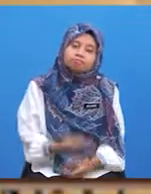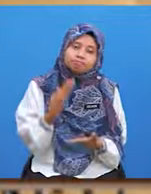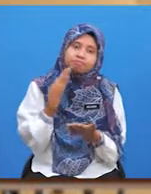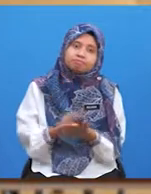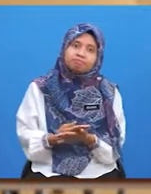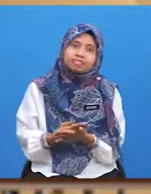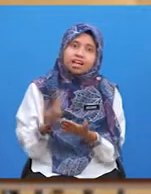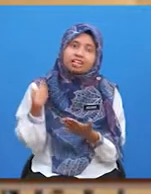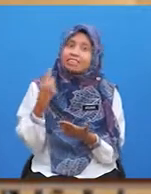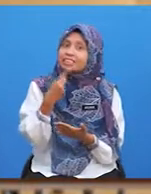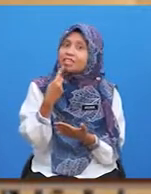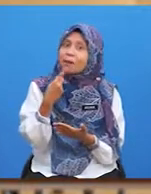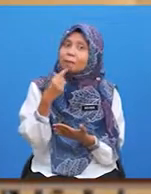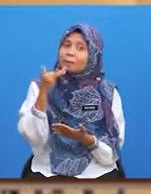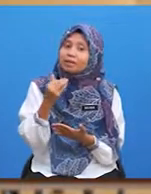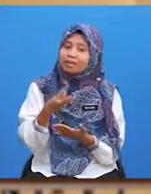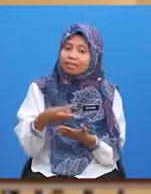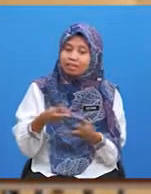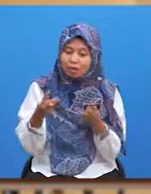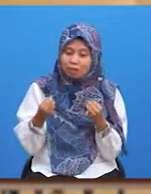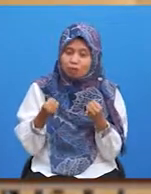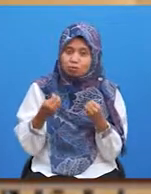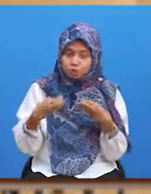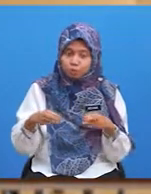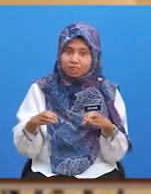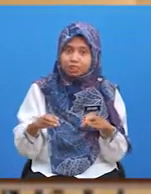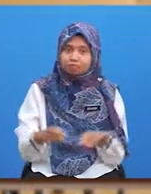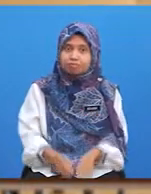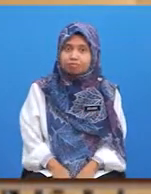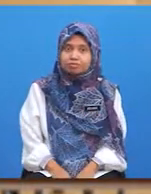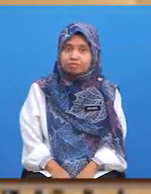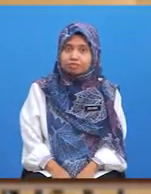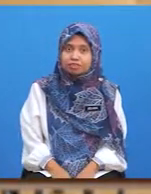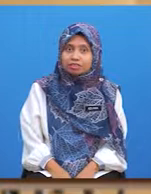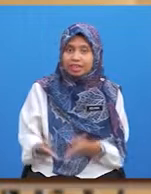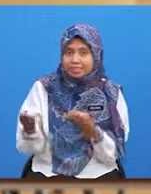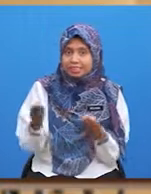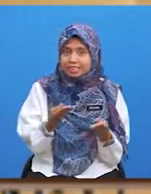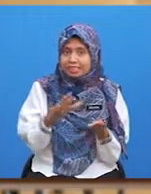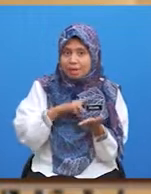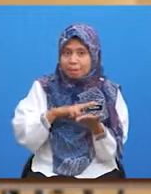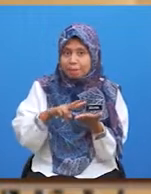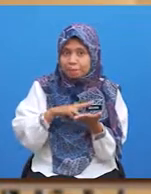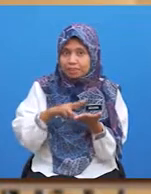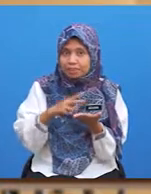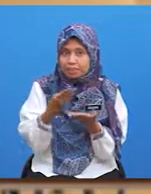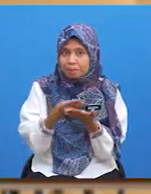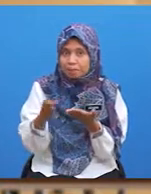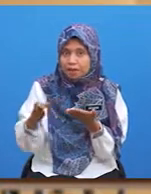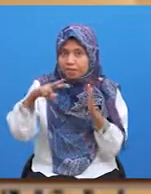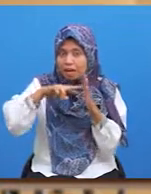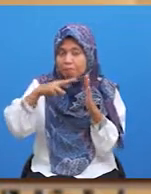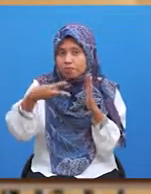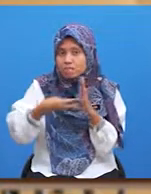Baiklah, ada sesiapa yang ingin mencuba? Oh ya, silakan bacakan bahagian